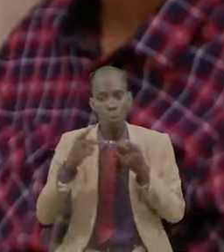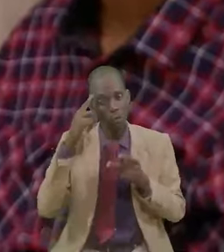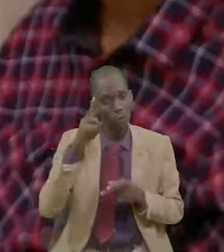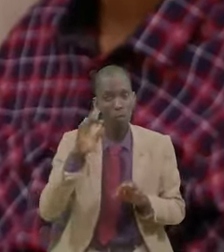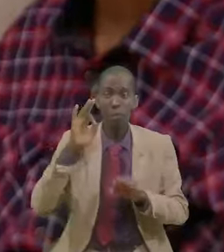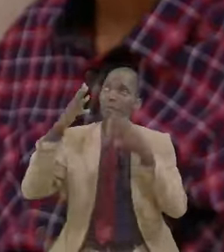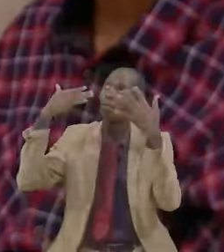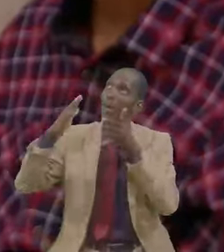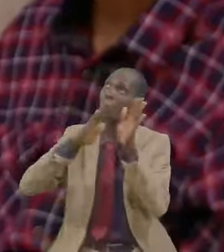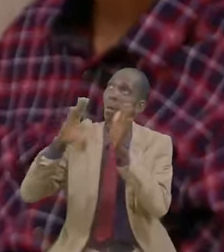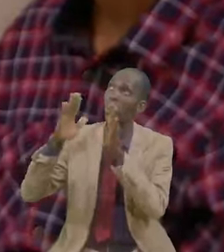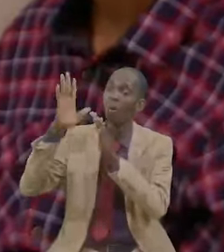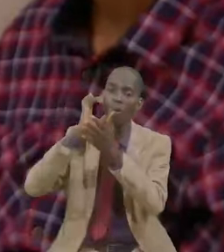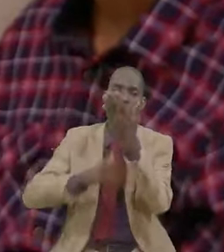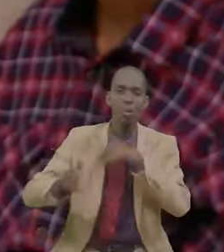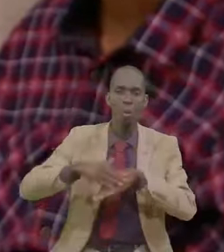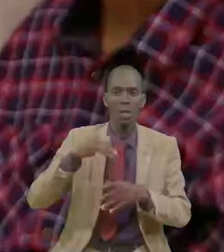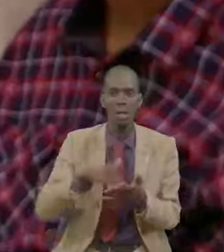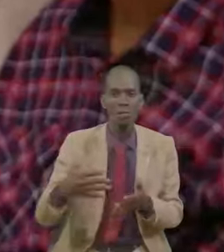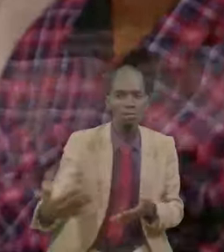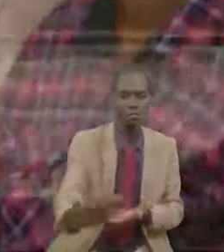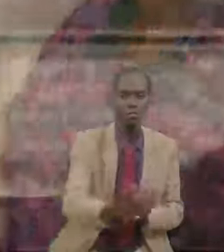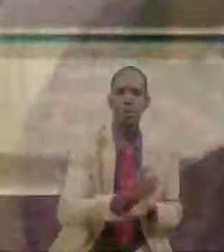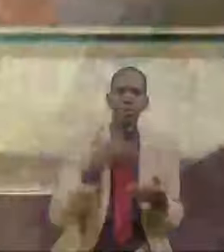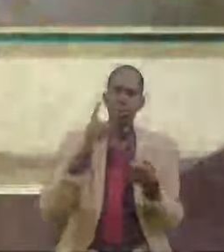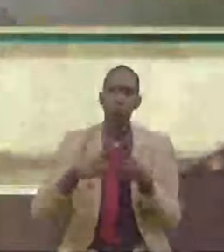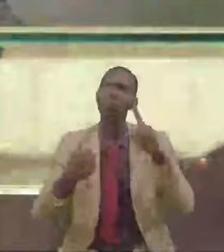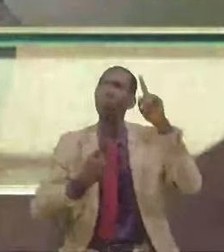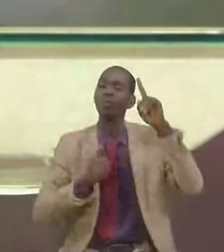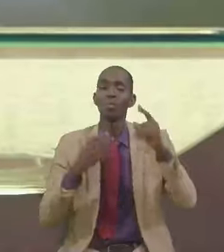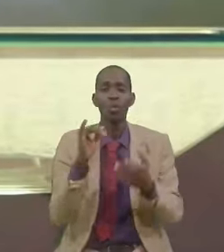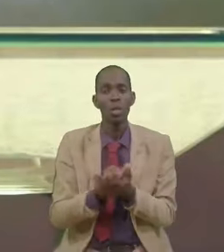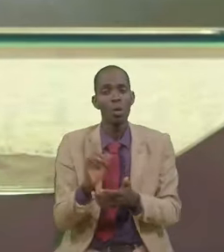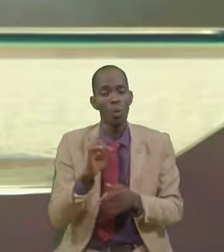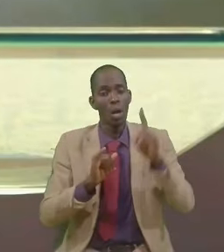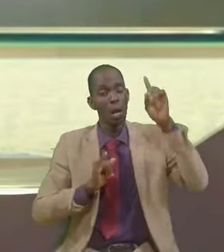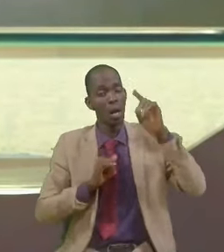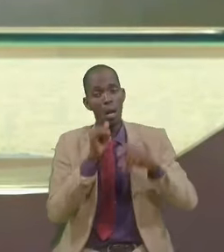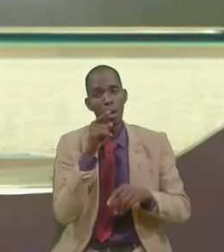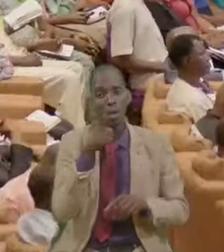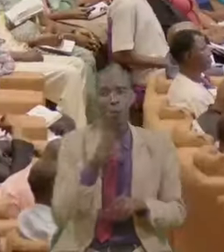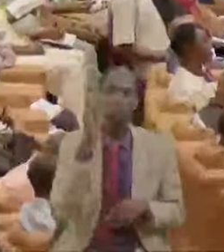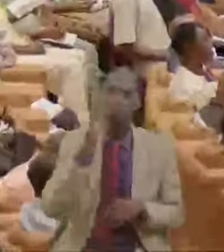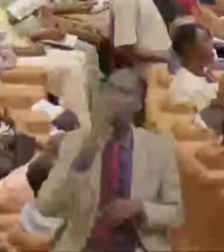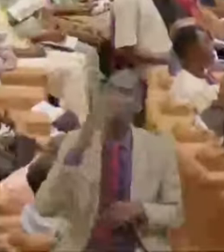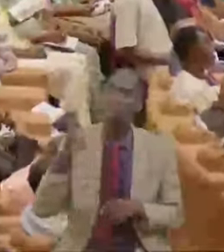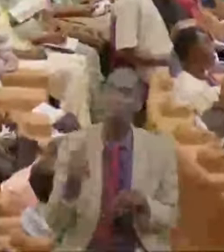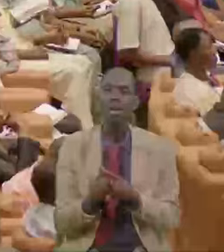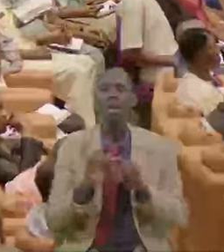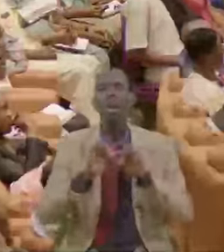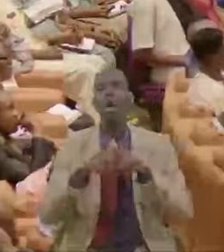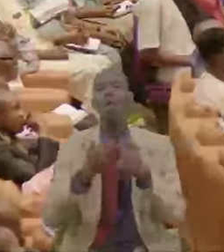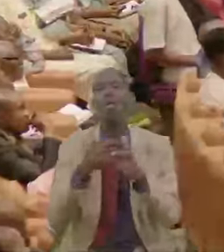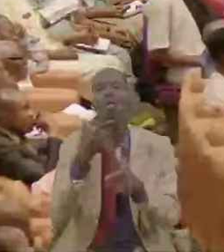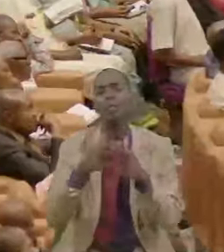la place, je reviendrai, je vous prendrai. Afin que là où je suis, vous serez avec moi. Comment allez-vous